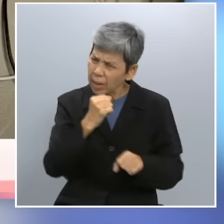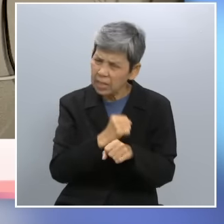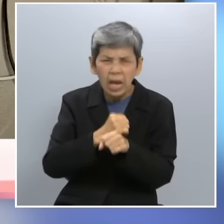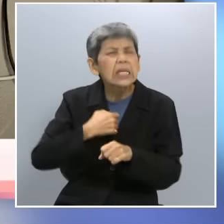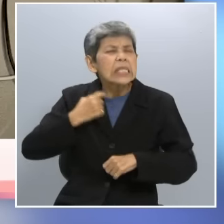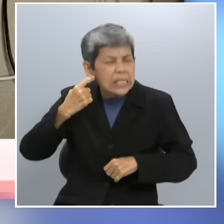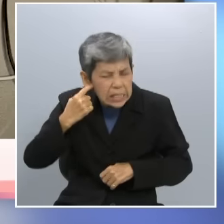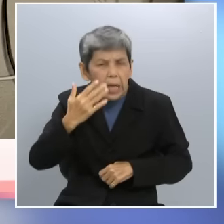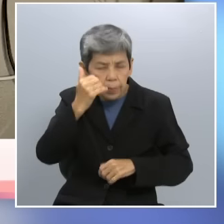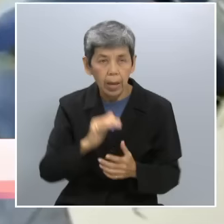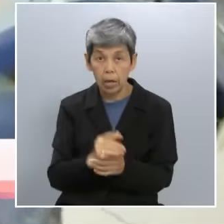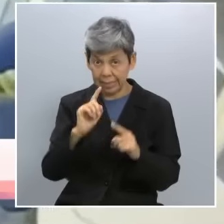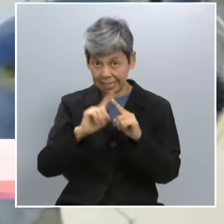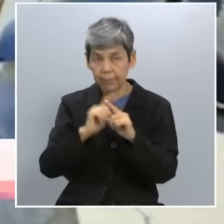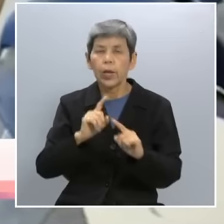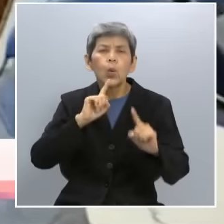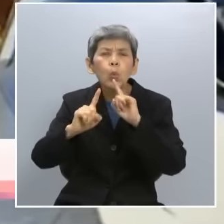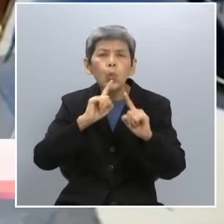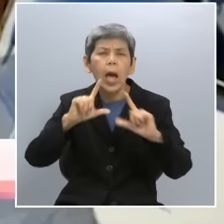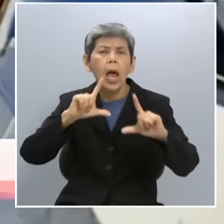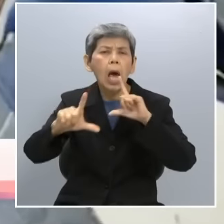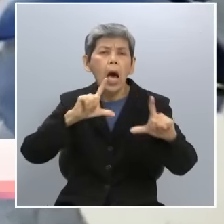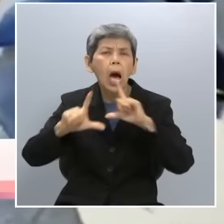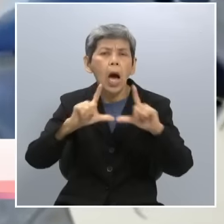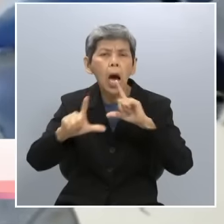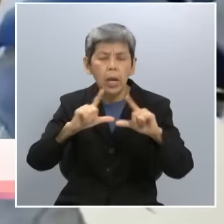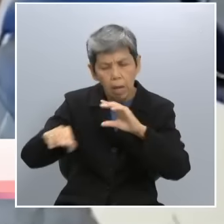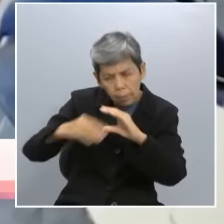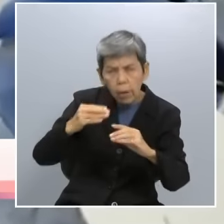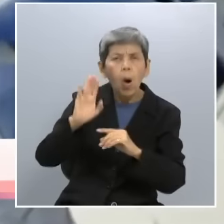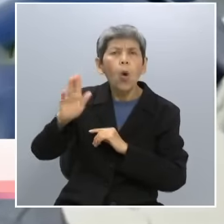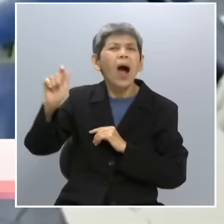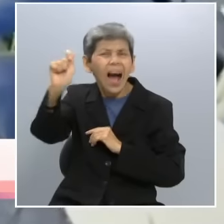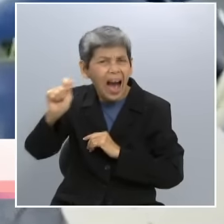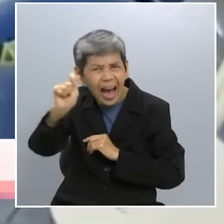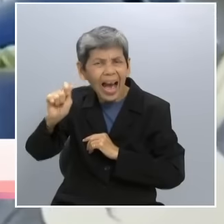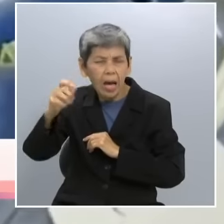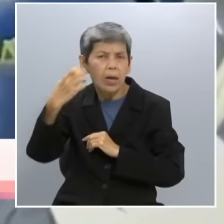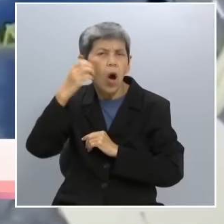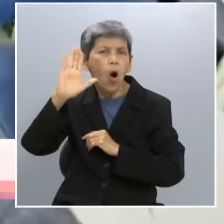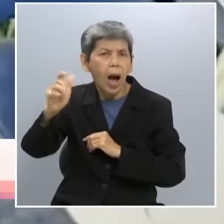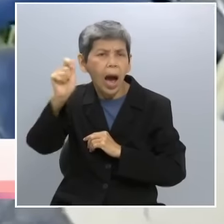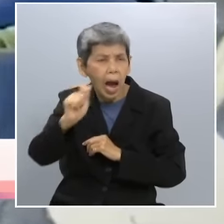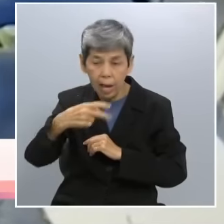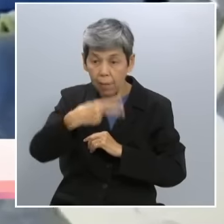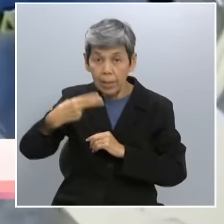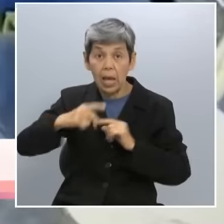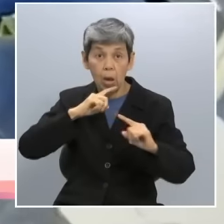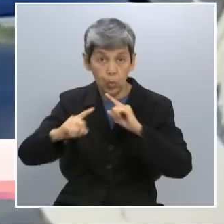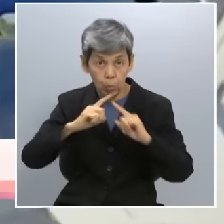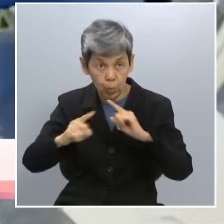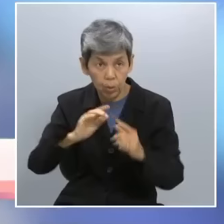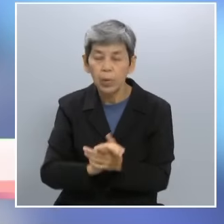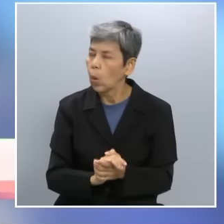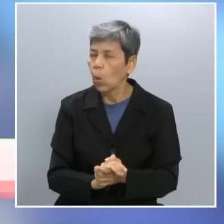เชื่อเขาบอกว่าอ่ะ 1ก็เป็นแชทเพราะว่าแชทคนที่ส่งมาก็คือแชทของอาแล้วภาษาในการคุยกันน่ะค่ะ